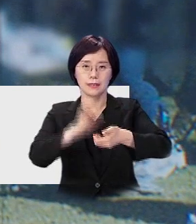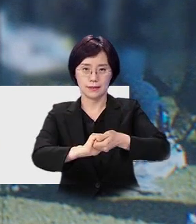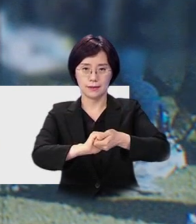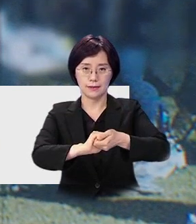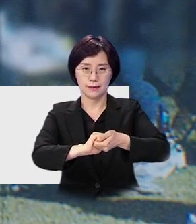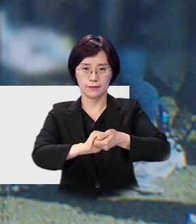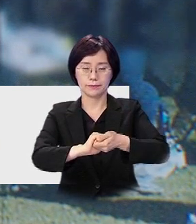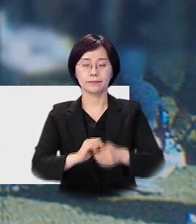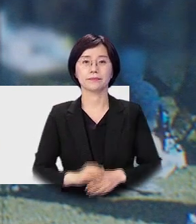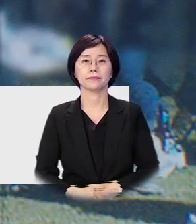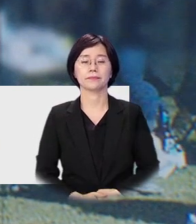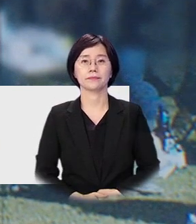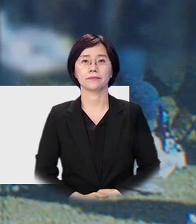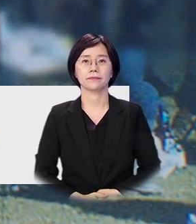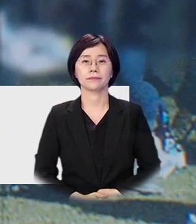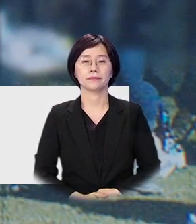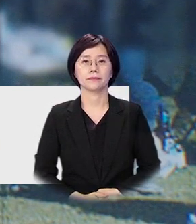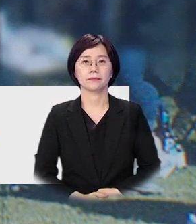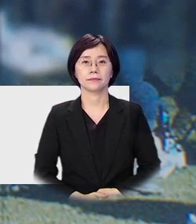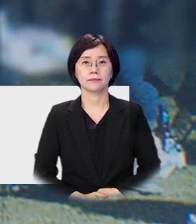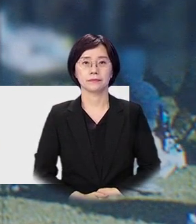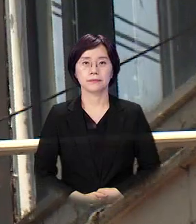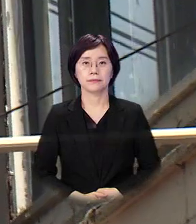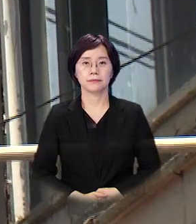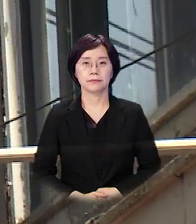제한됩니다. 계속해서 김용우 기자가 보도합니다.